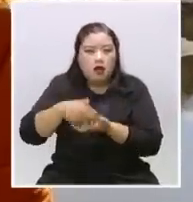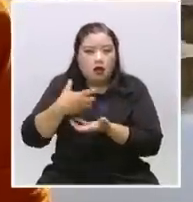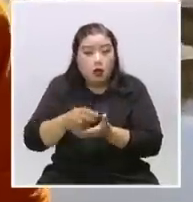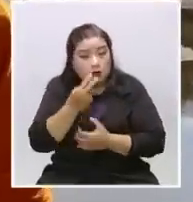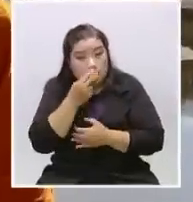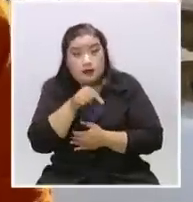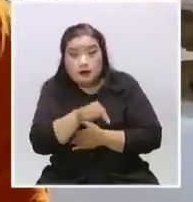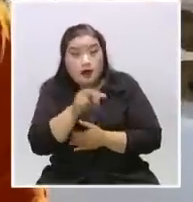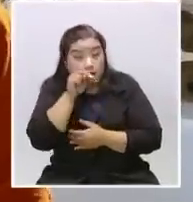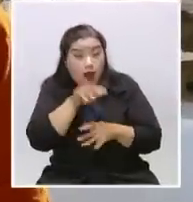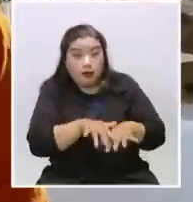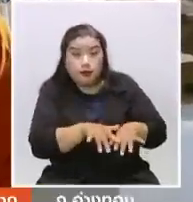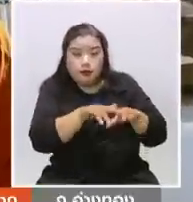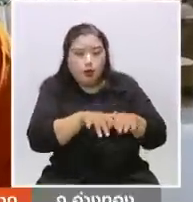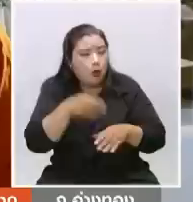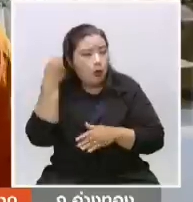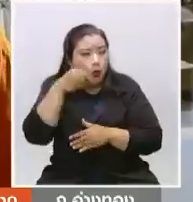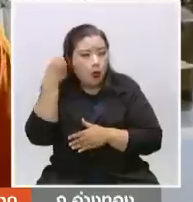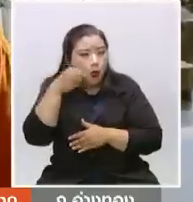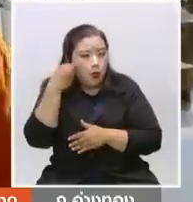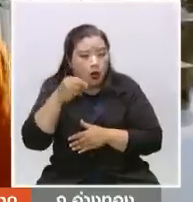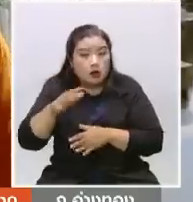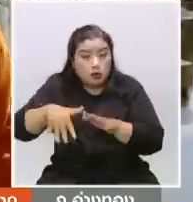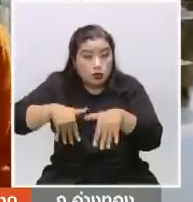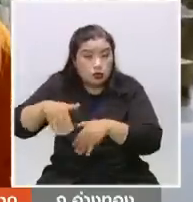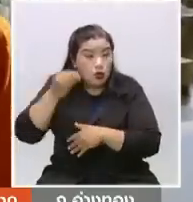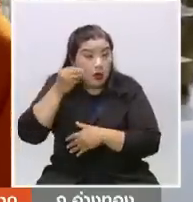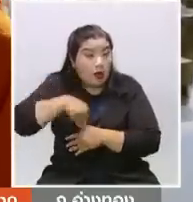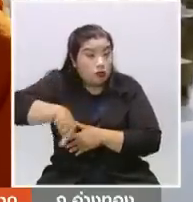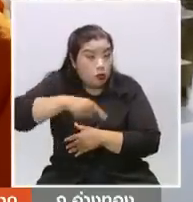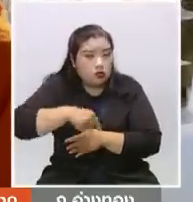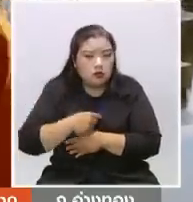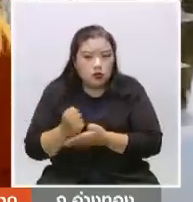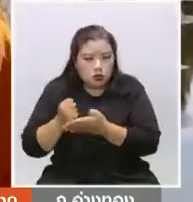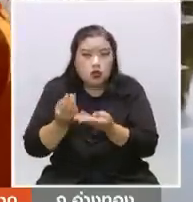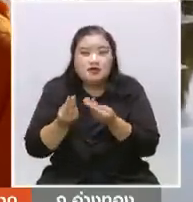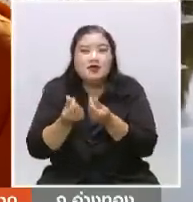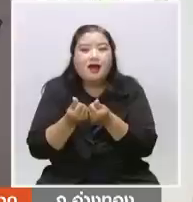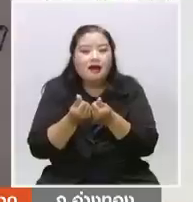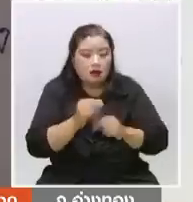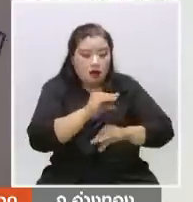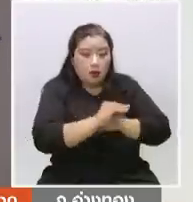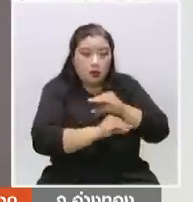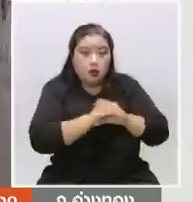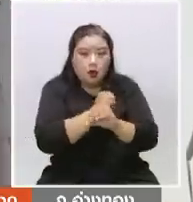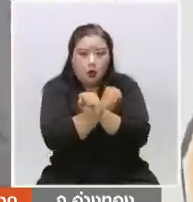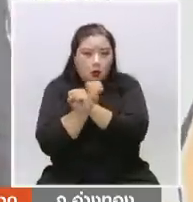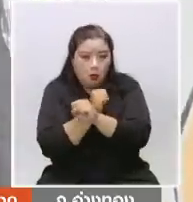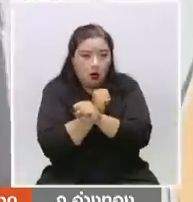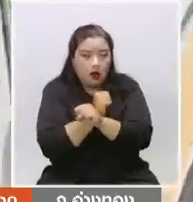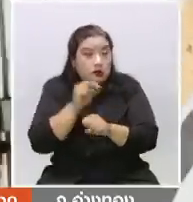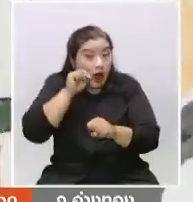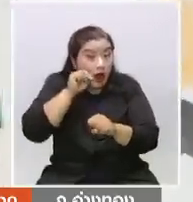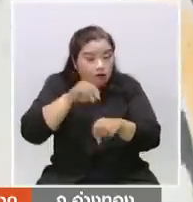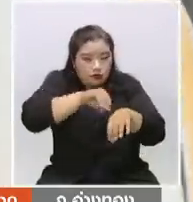ระดับน้ำเจ้าพระยาสูงขึ้นในทุกวันนะคะชาวบ้านก็จะมาช่วยกันกรอกกระสอบทรายป้องกันน้ำท่วมในฝั่งตลาดอ่าง